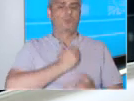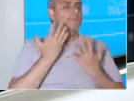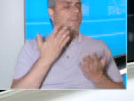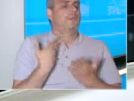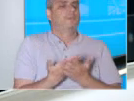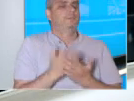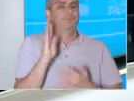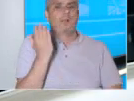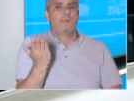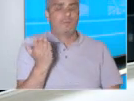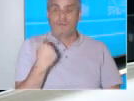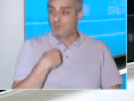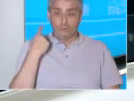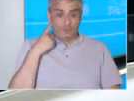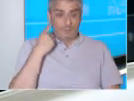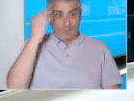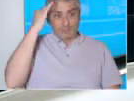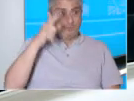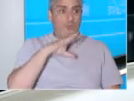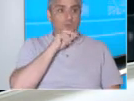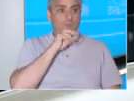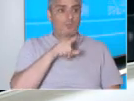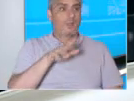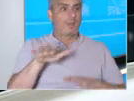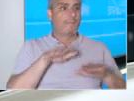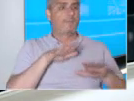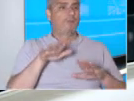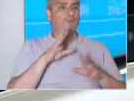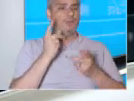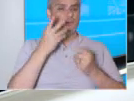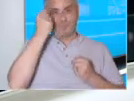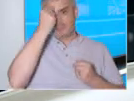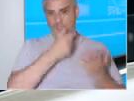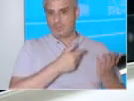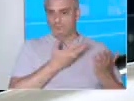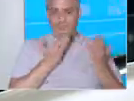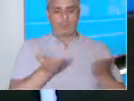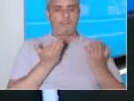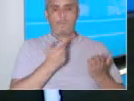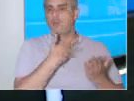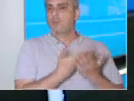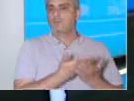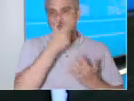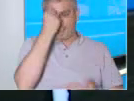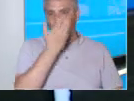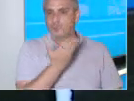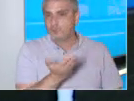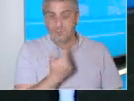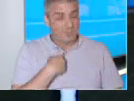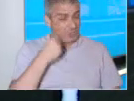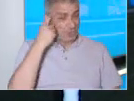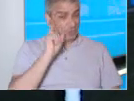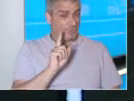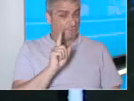מציעים לנתניהו? ואני שומע את סמוטריץ' מדבר על ממשלה עם גדעון סער. מה הוא מציע לגדעון סער? אני